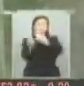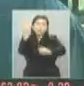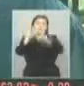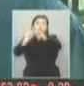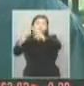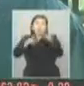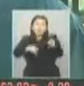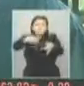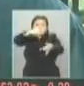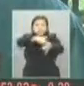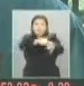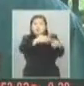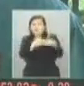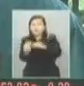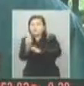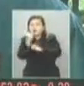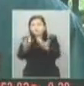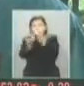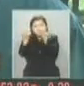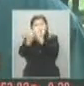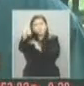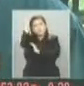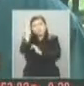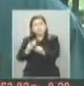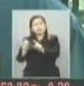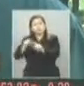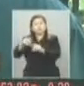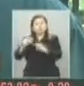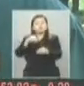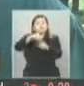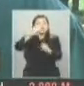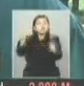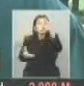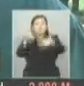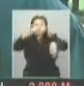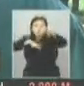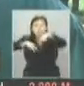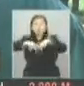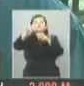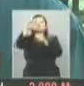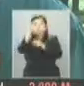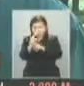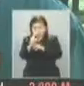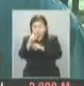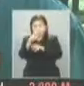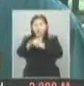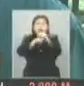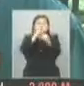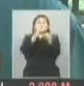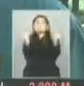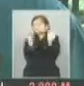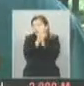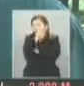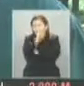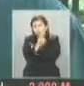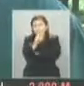เอาเข้าไปเลี้ยงในป่านะครับแล้วก็เราจะดูแลเขาจนกระทั่งเขาตายนะครับจนกระทั่งเขาถึงอายุสุดท้ายของชีวิ